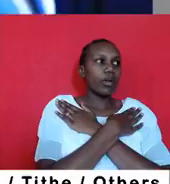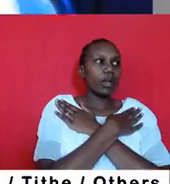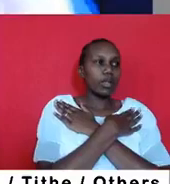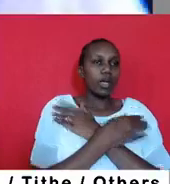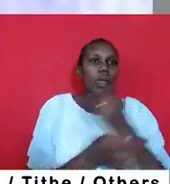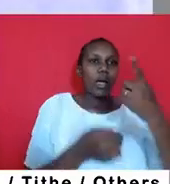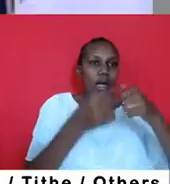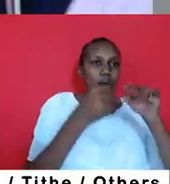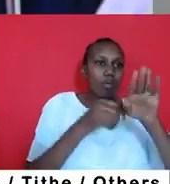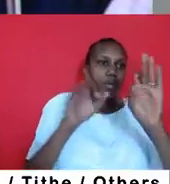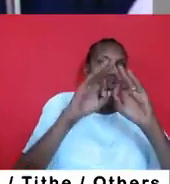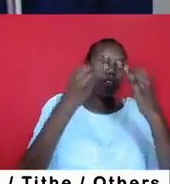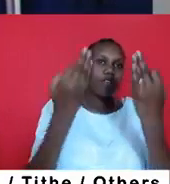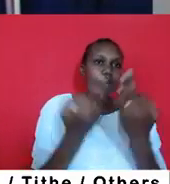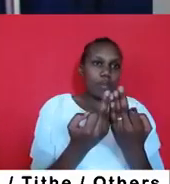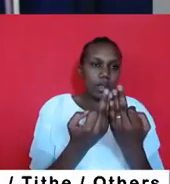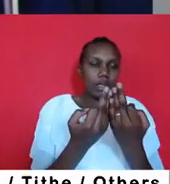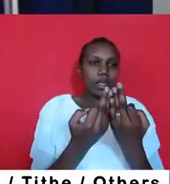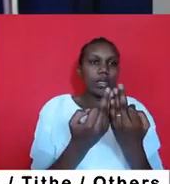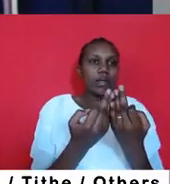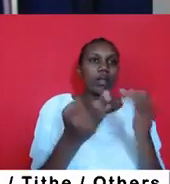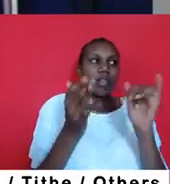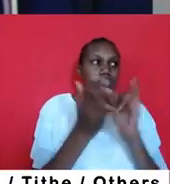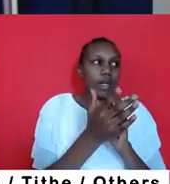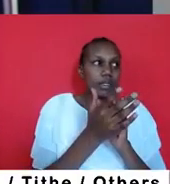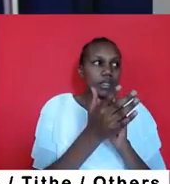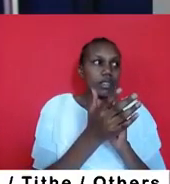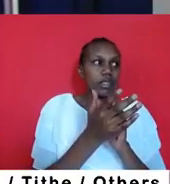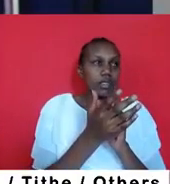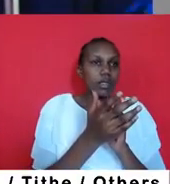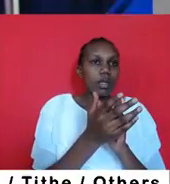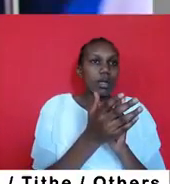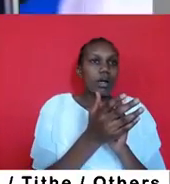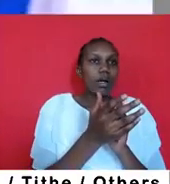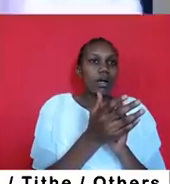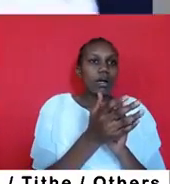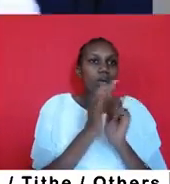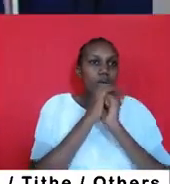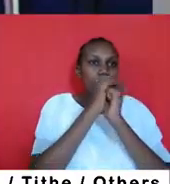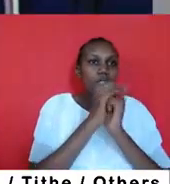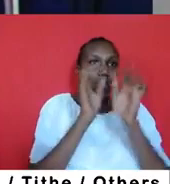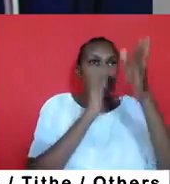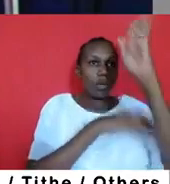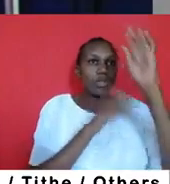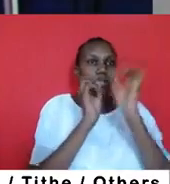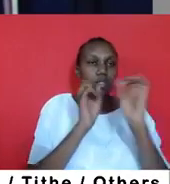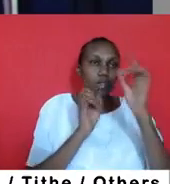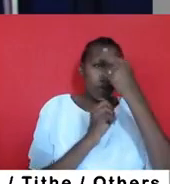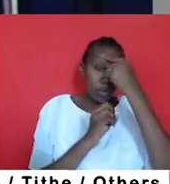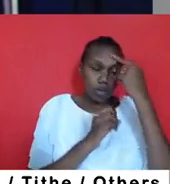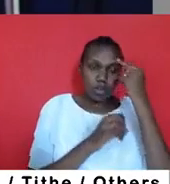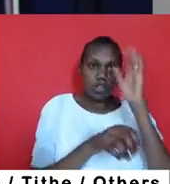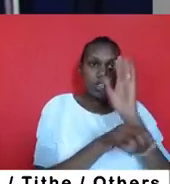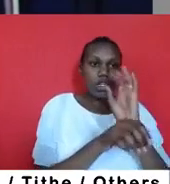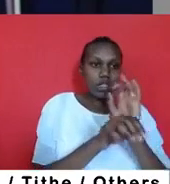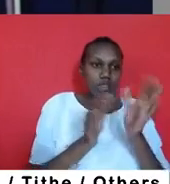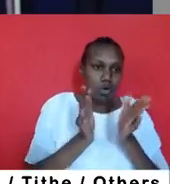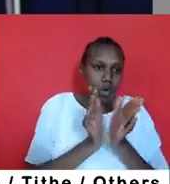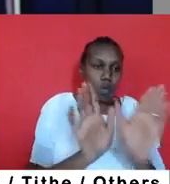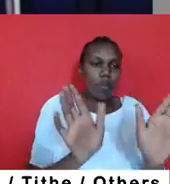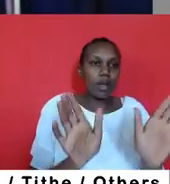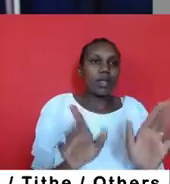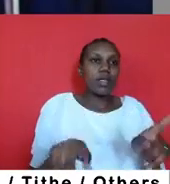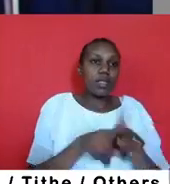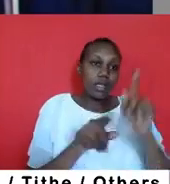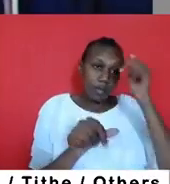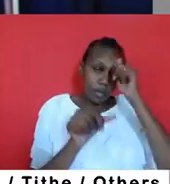Kuja na huyo familia ambaye yeye haabudu Mungu, kwa sababu kanisa limefunguliwa kwa sote. Na